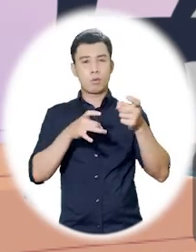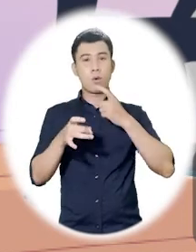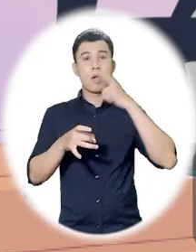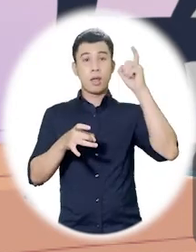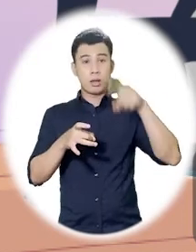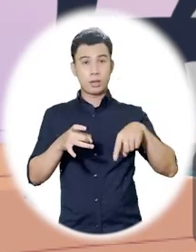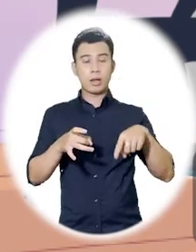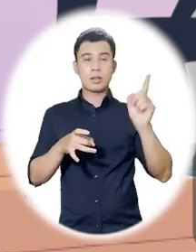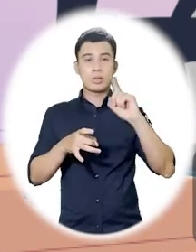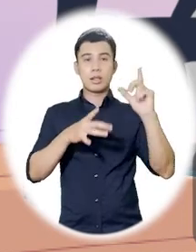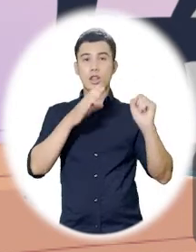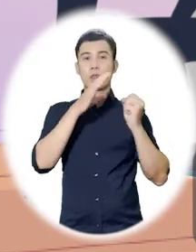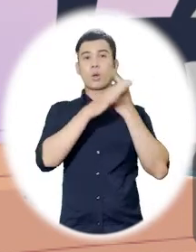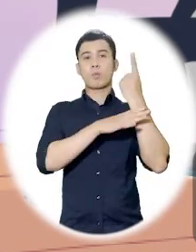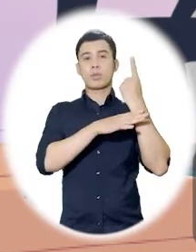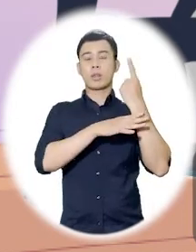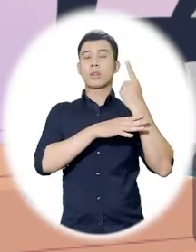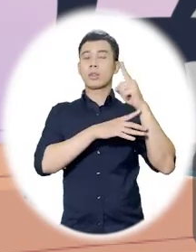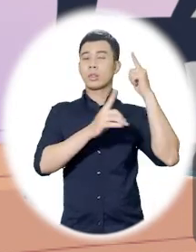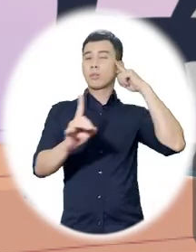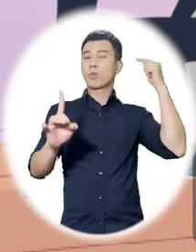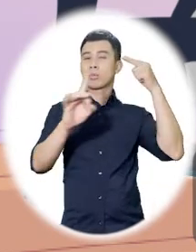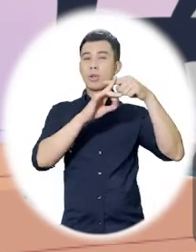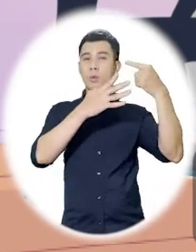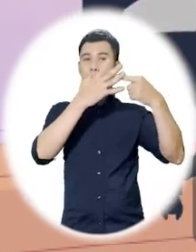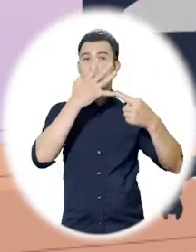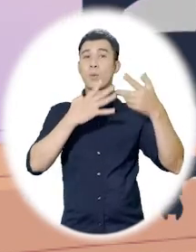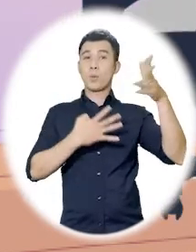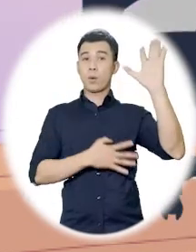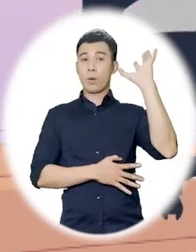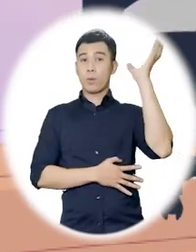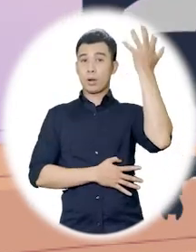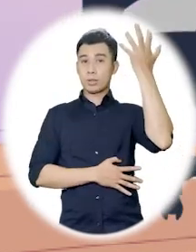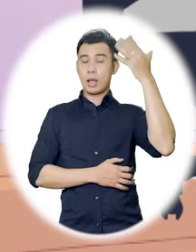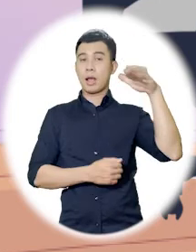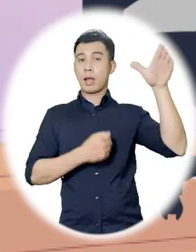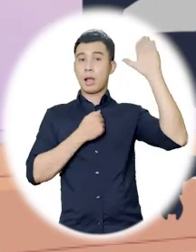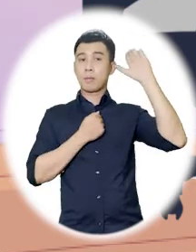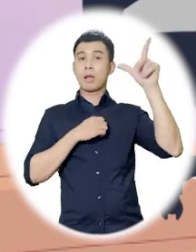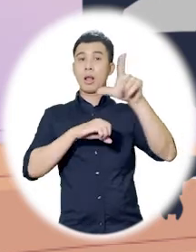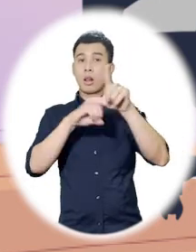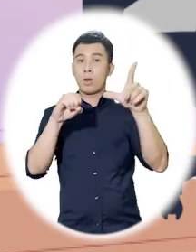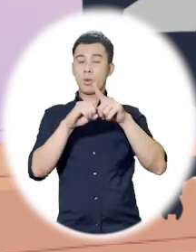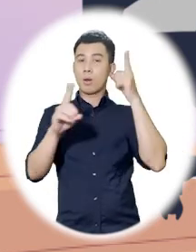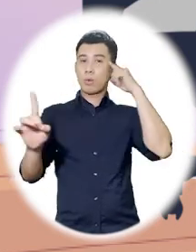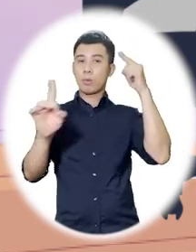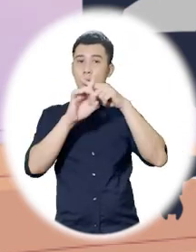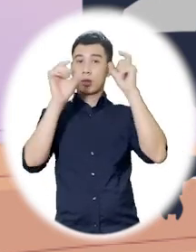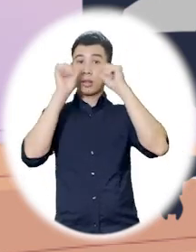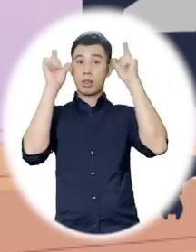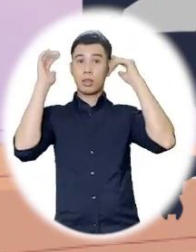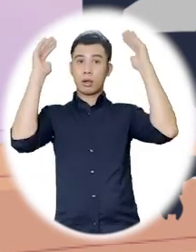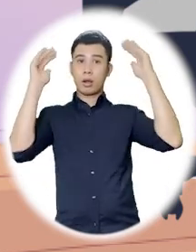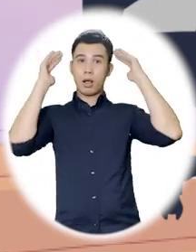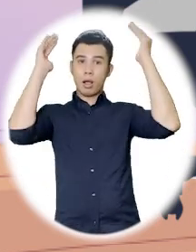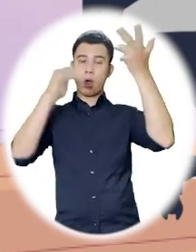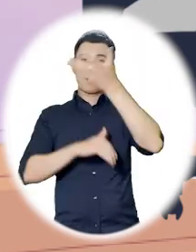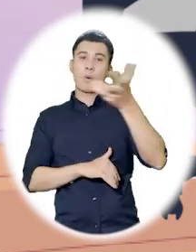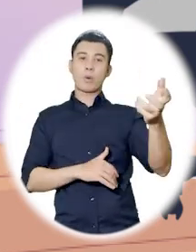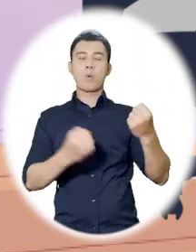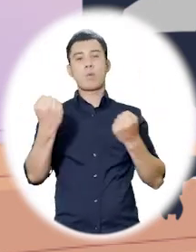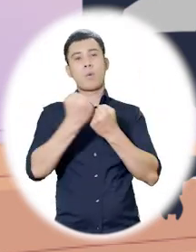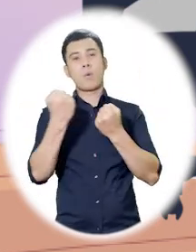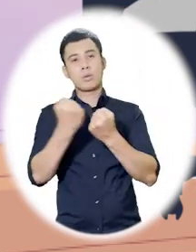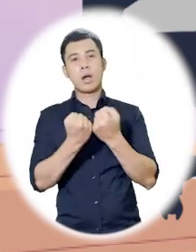phối và quản trị điều phối cũng cần nhất quán với những chuẩn mực chung của quốc gia. Để tăng cường trách nhiệm, cam kết của các bên liên quan và nâng cao nhận thức của cộng